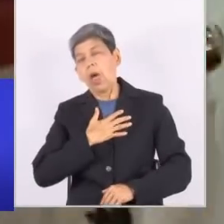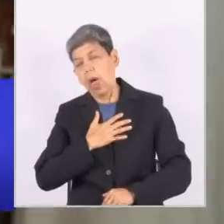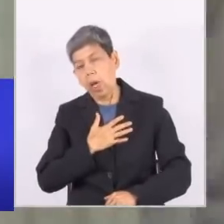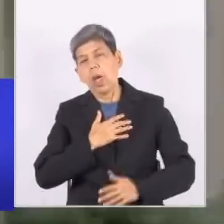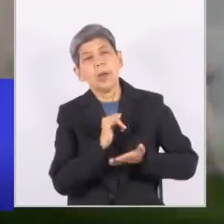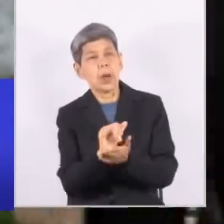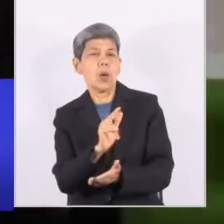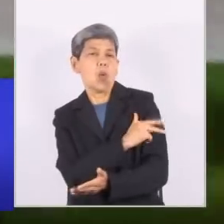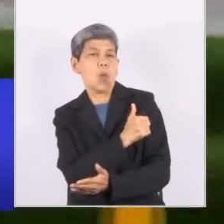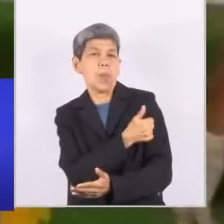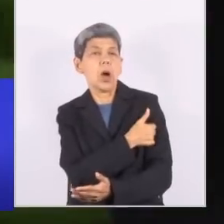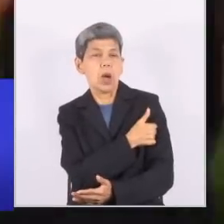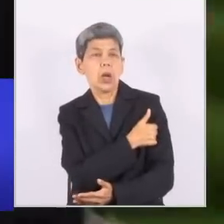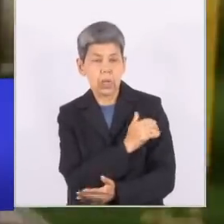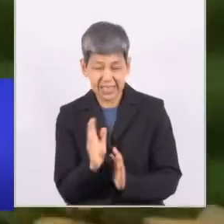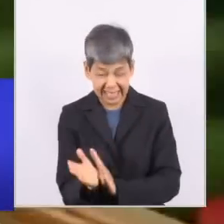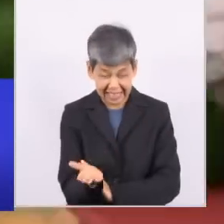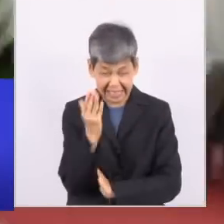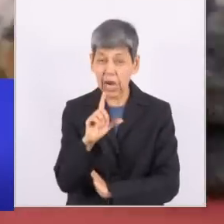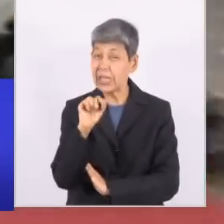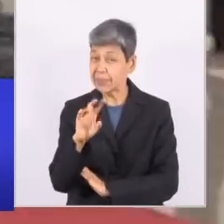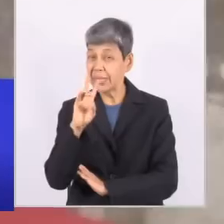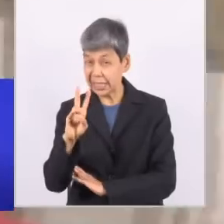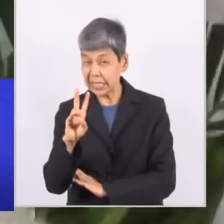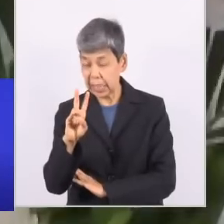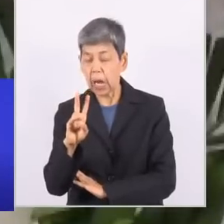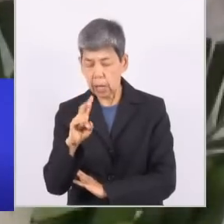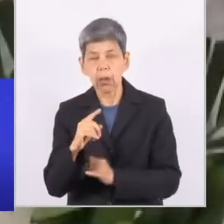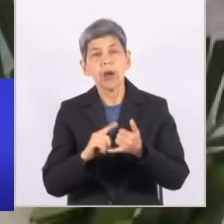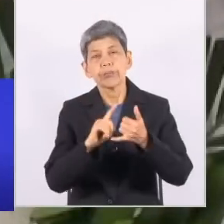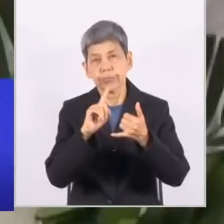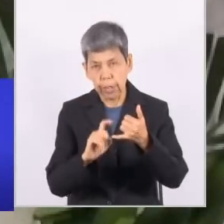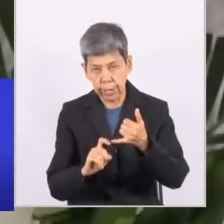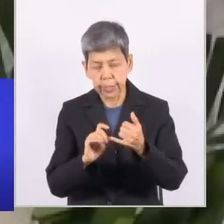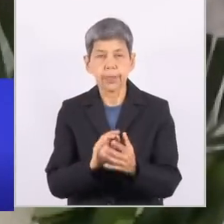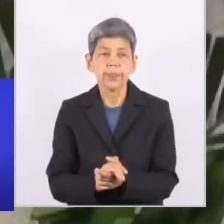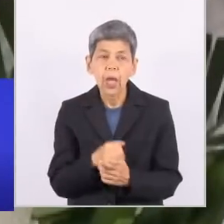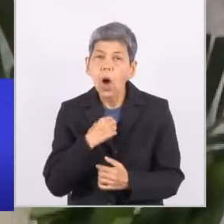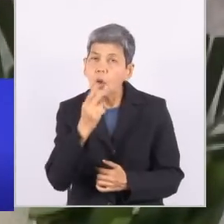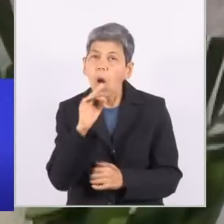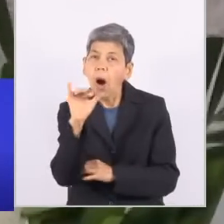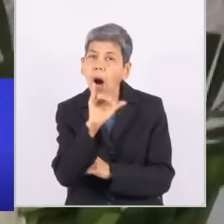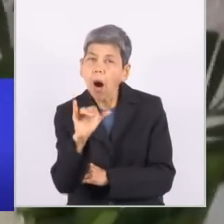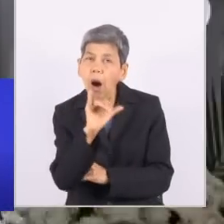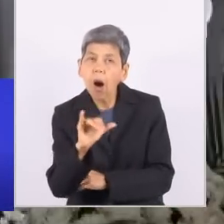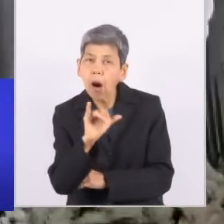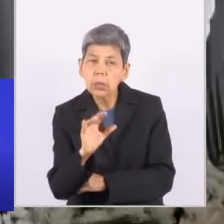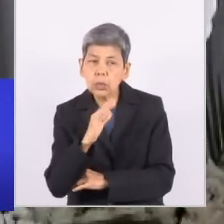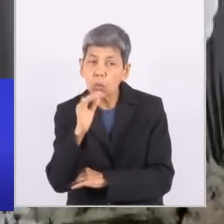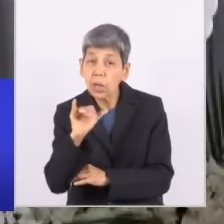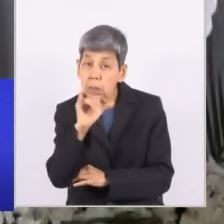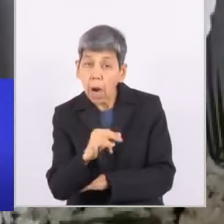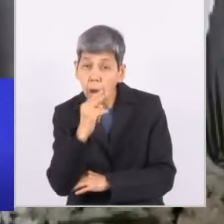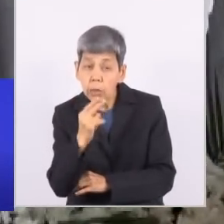ตัวส่งโรงพยาบาลรุ่งขึ้น 27มีนาคมคุณยายเสียชีวิตนะคะและนี่ญาติๆเองโดยเฉพาะน้องชายนะคะ